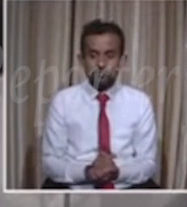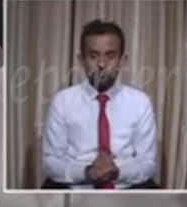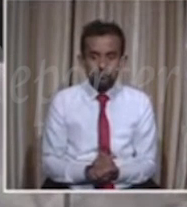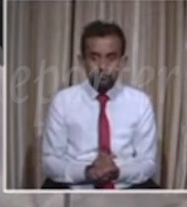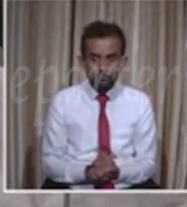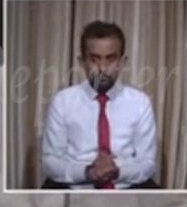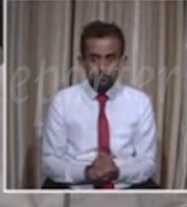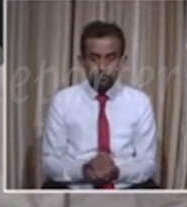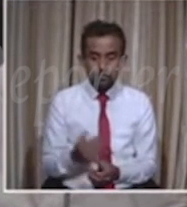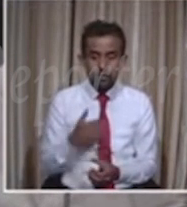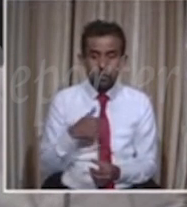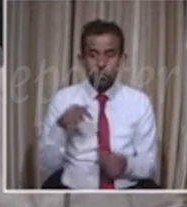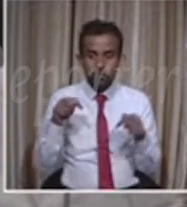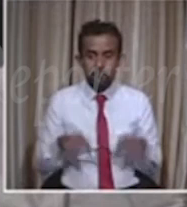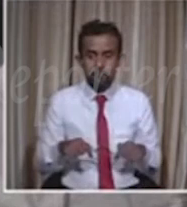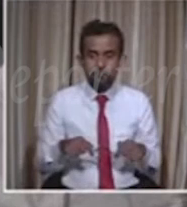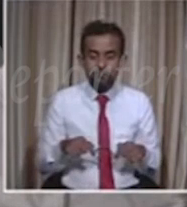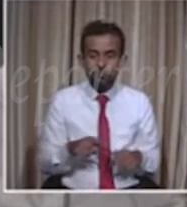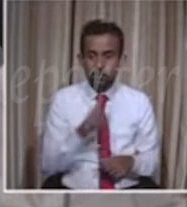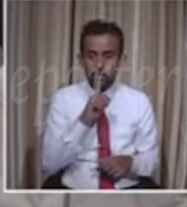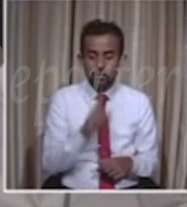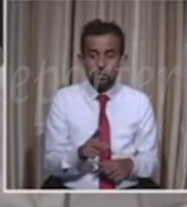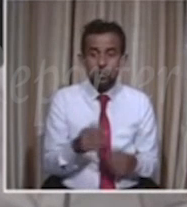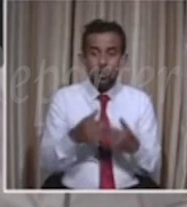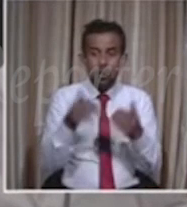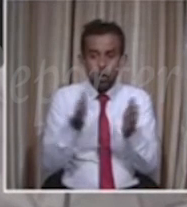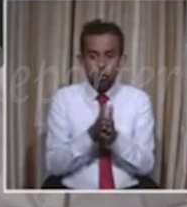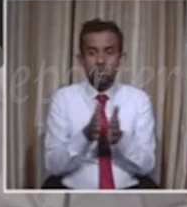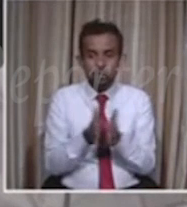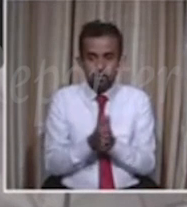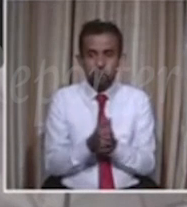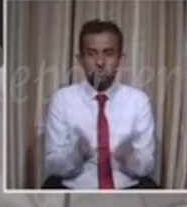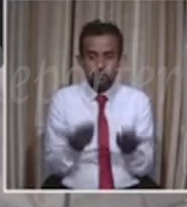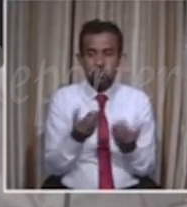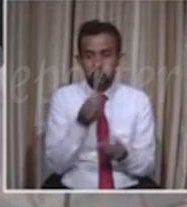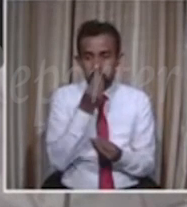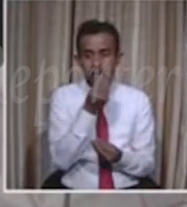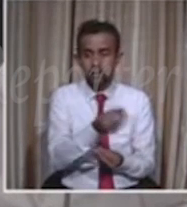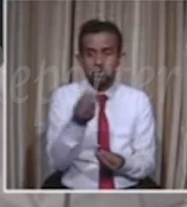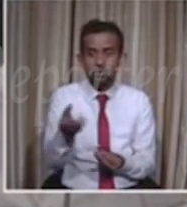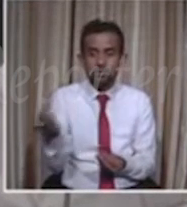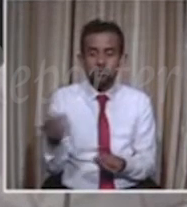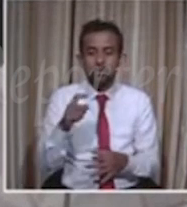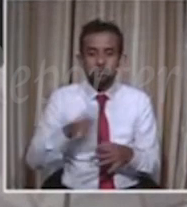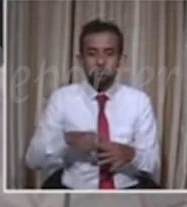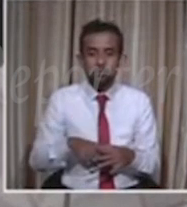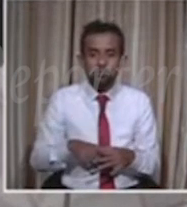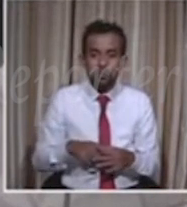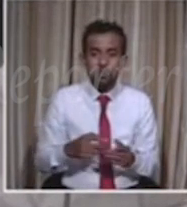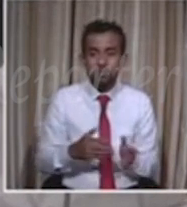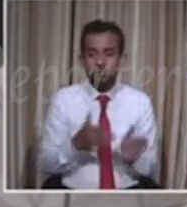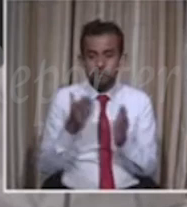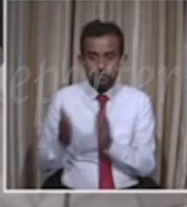ඔව්. අපි මේක මං කියන්නේ යන්නේ එකමුතුව කරමු. මේ මේ ආහාර බෙදා දෙන එක මොකද්ද තියෙන ප්‍රශ්නේ? ඊළඟට එන්න